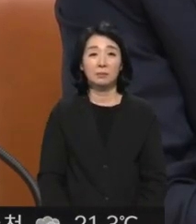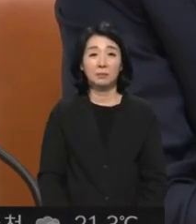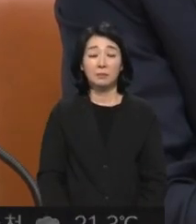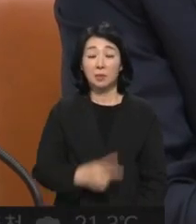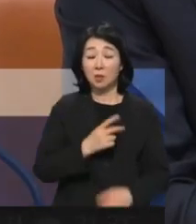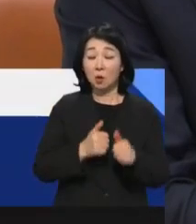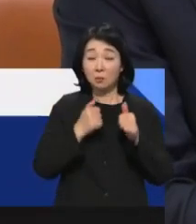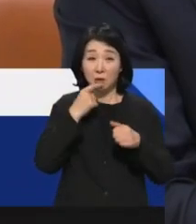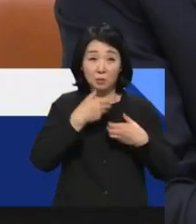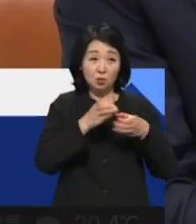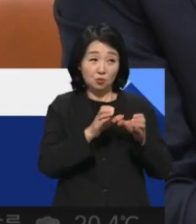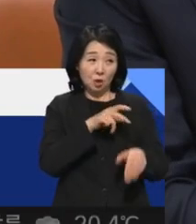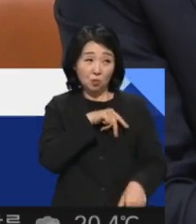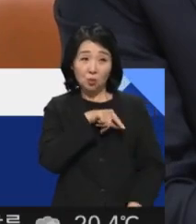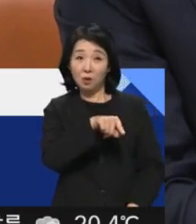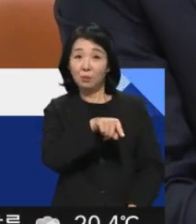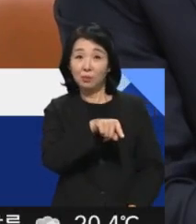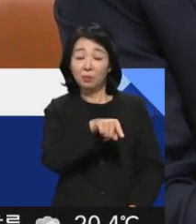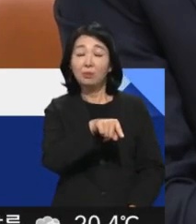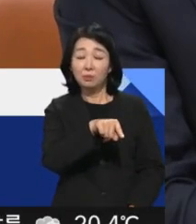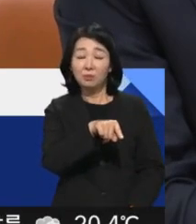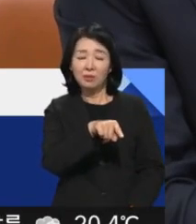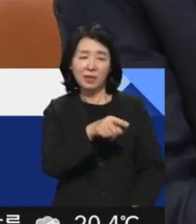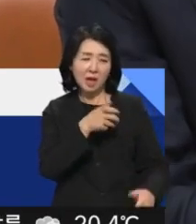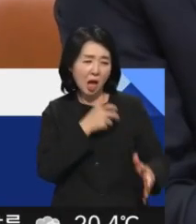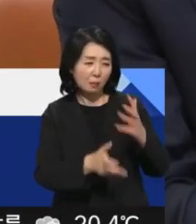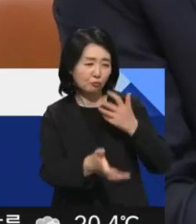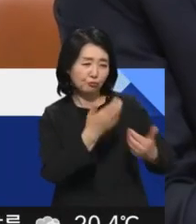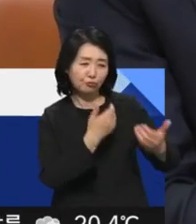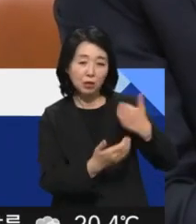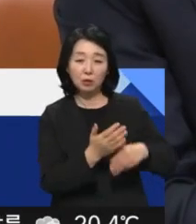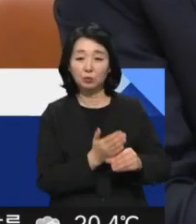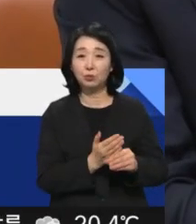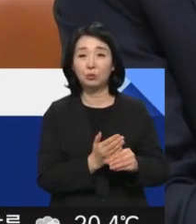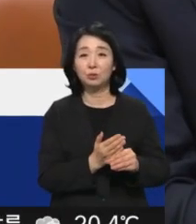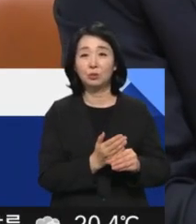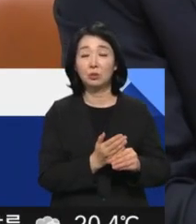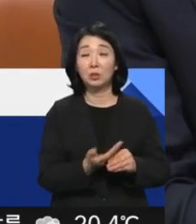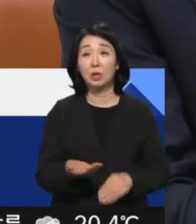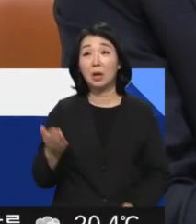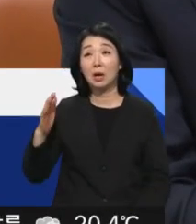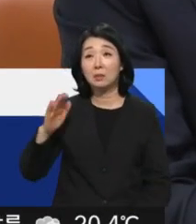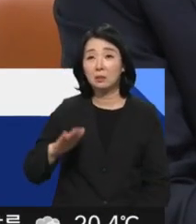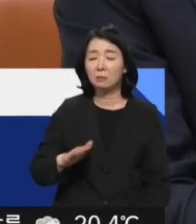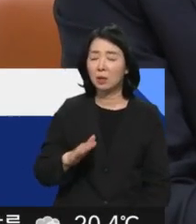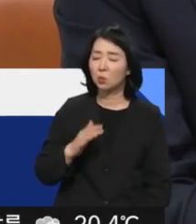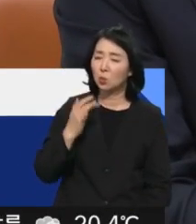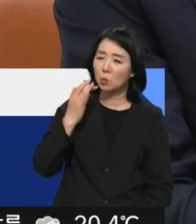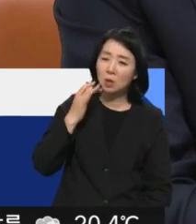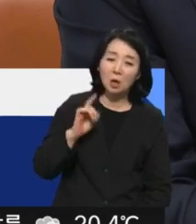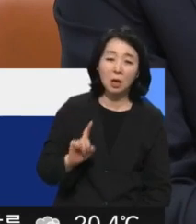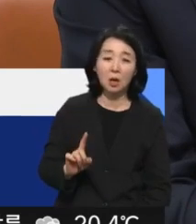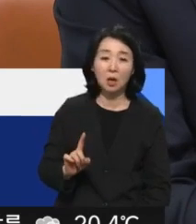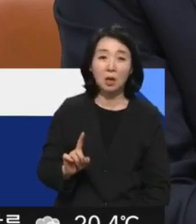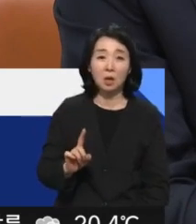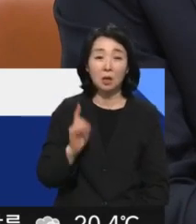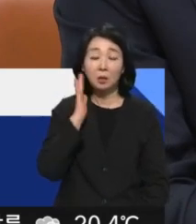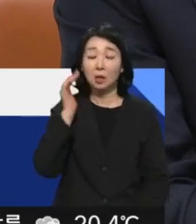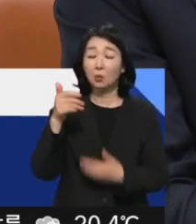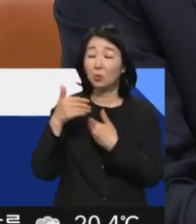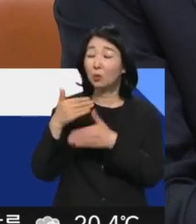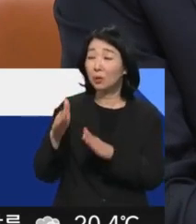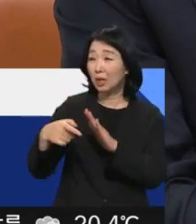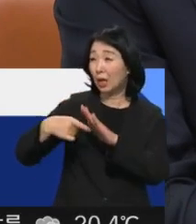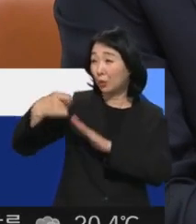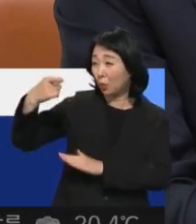검찰이 민주당 의원들에 대한 대대적인 압수수색을 했습니다. 그런데 참 의아합니다. 대통령실 도청